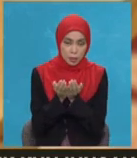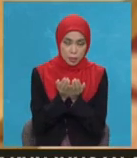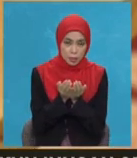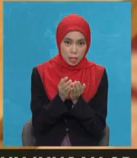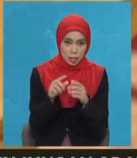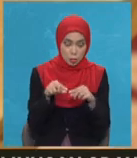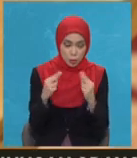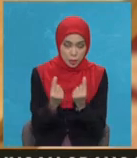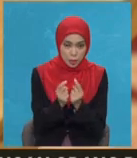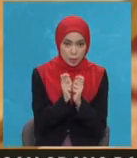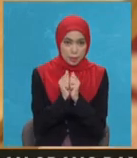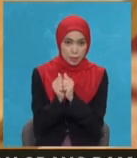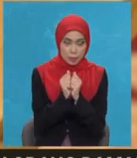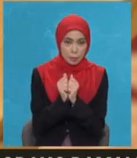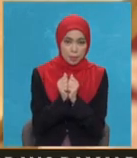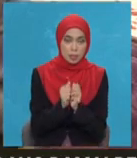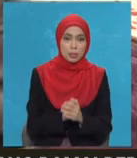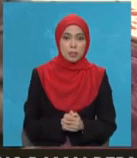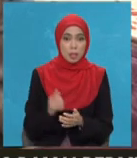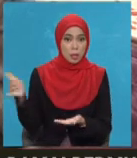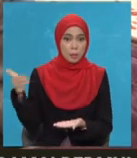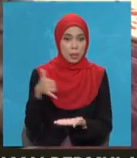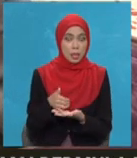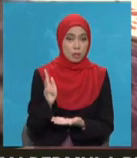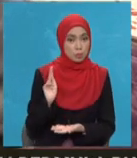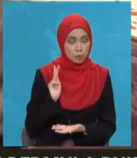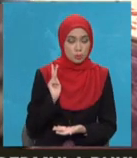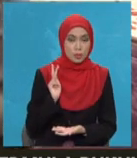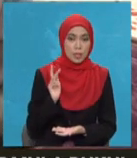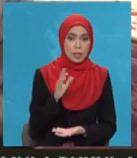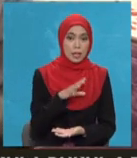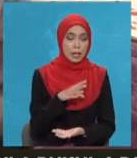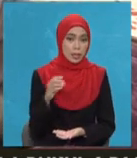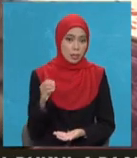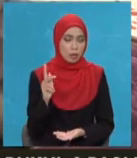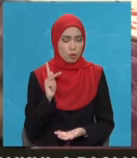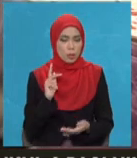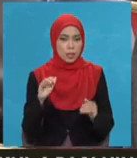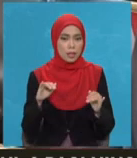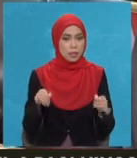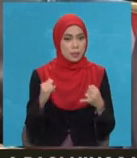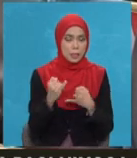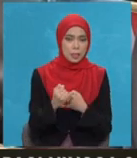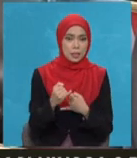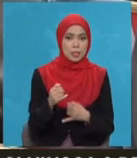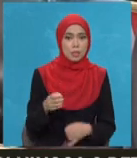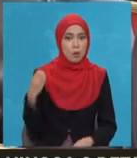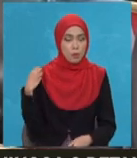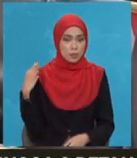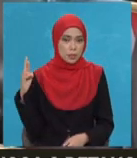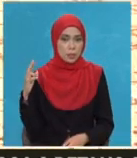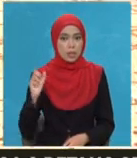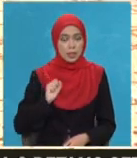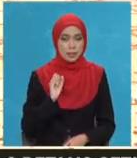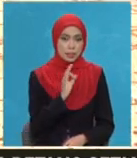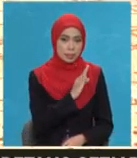hadir ketua-ketua eksekutif pengarah-pengara bahagiaan ketua-ketua jabatan pegawai-pegawai kanan pegawai dan kaki tangan